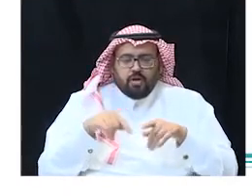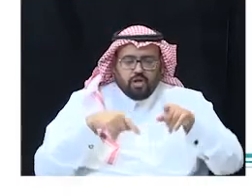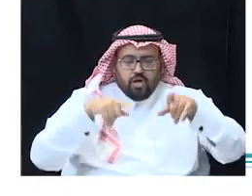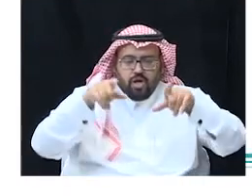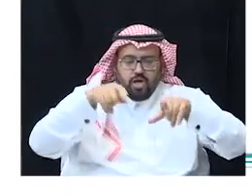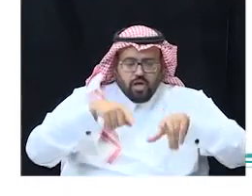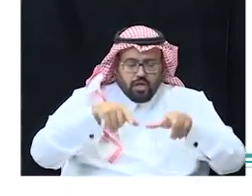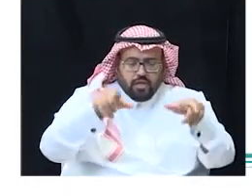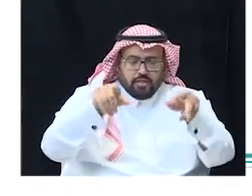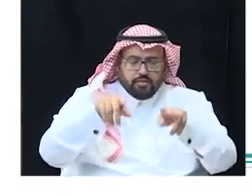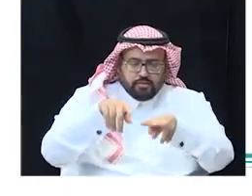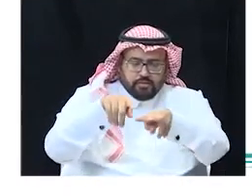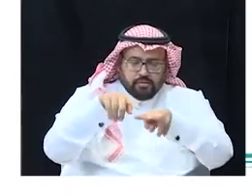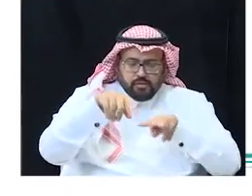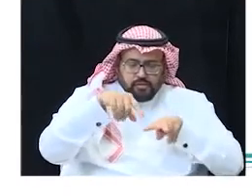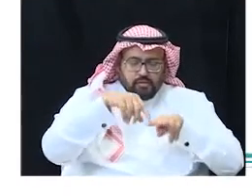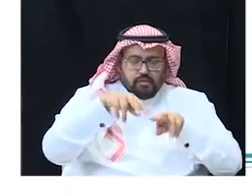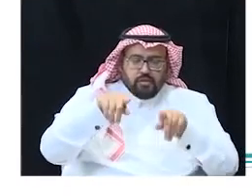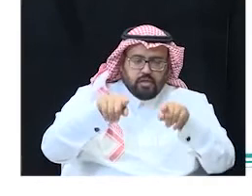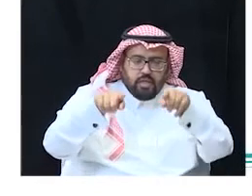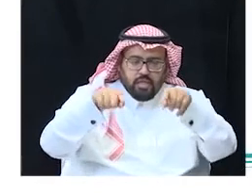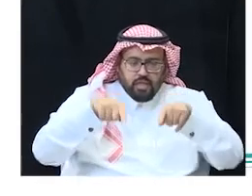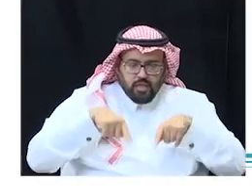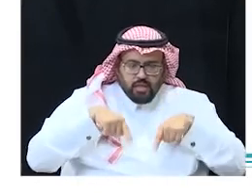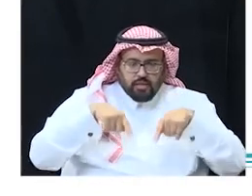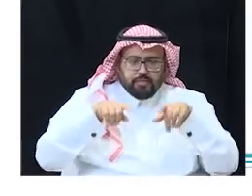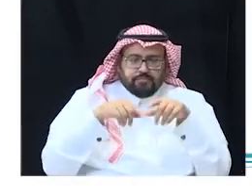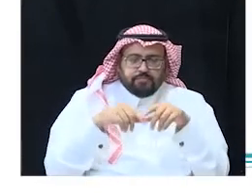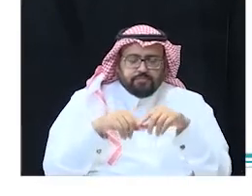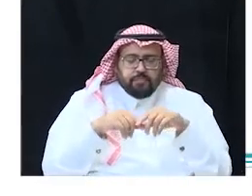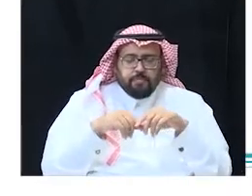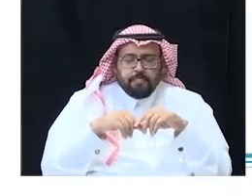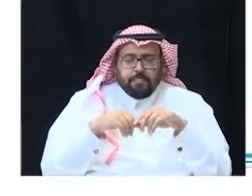التي سنتناولها بشكل مفصل بإذن الله سبحانه وتعالى.